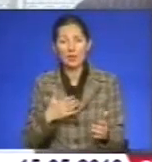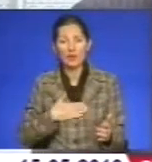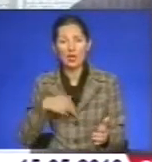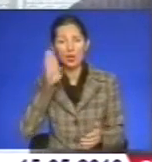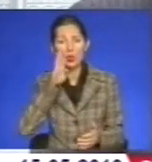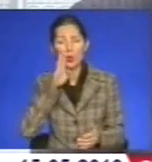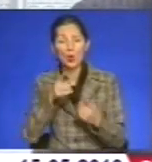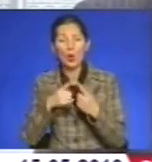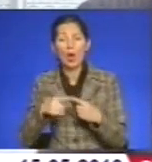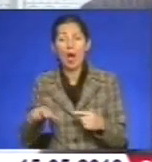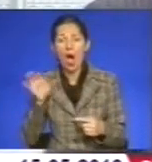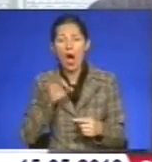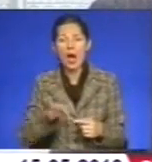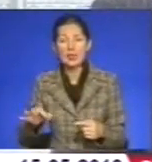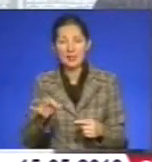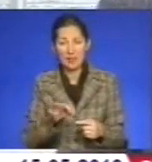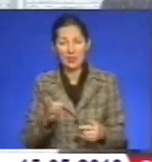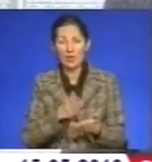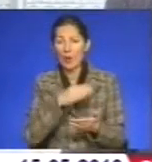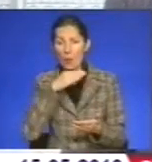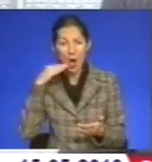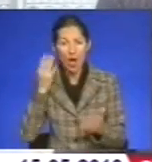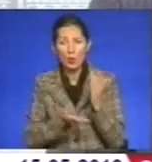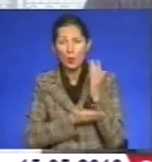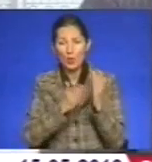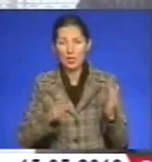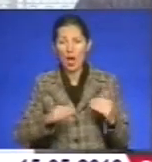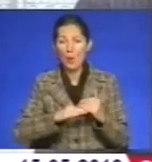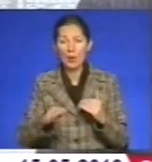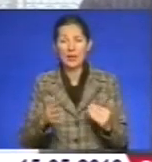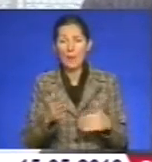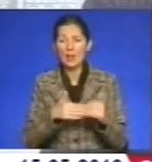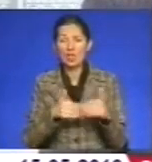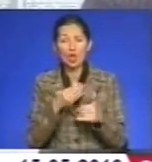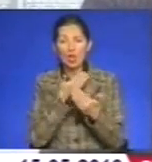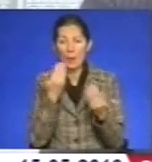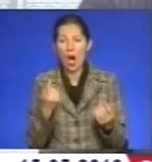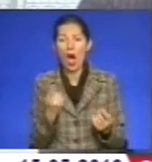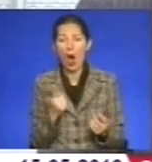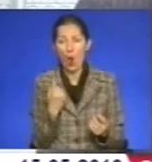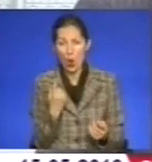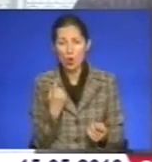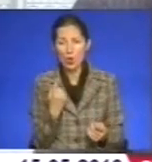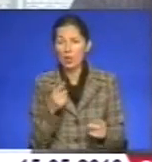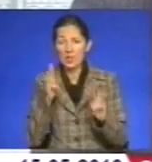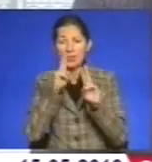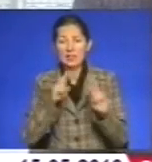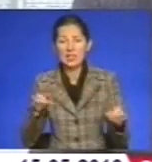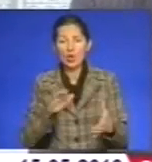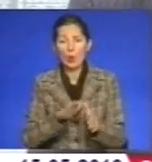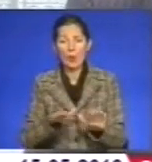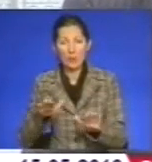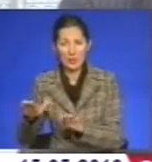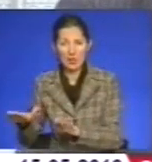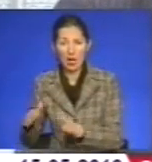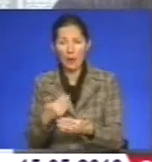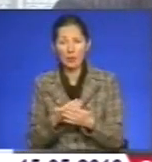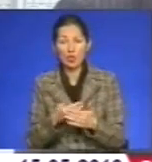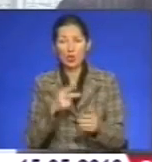пороблено і по лісах, і по полях, де практично немає охорони, в незнайомих місцях. Близько